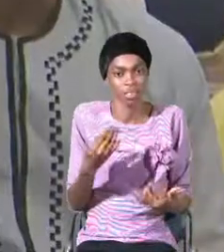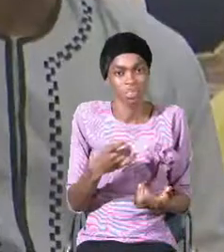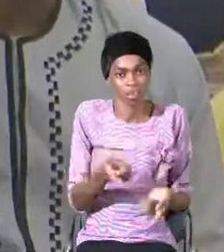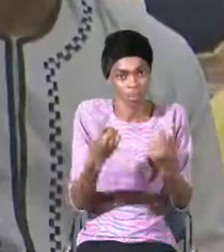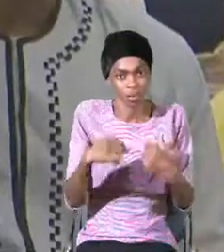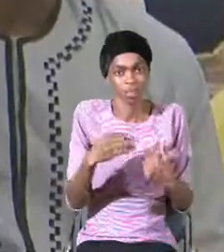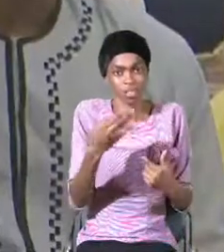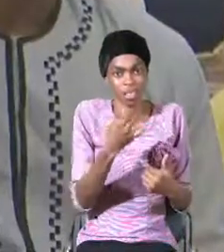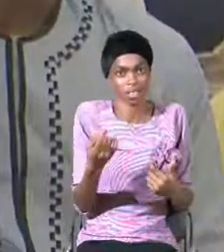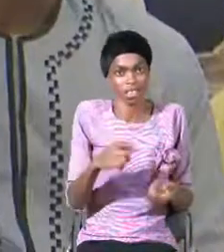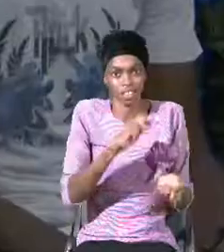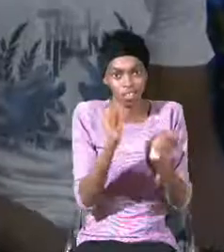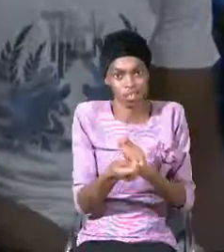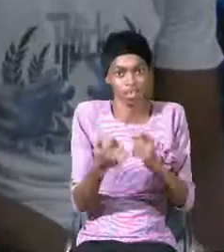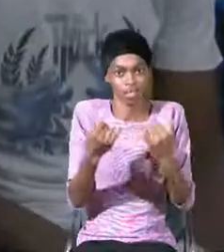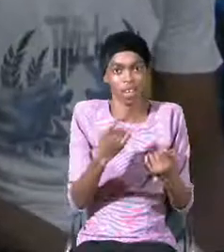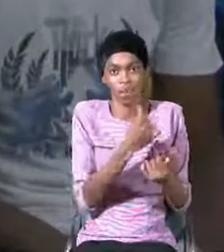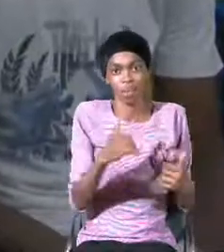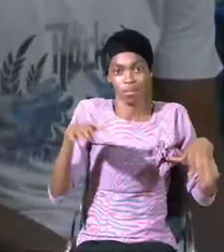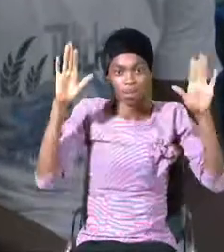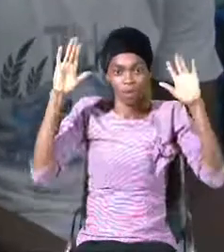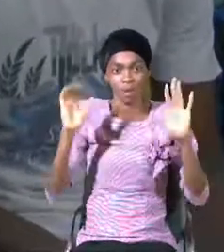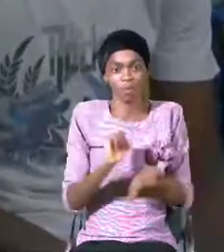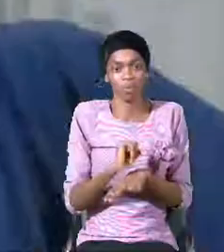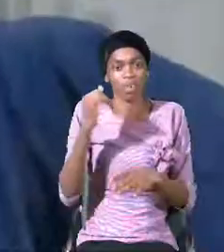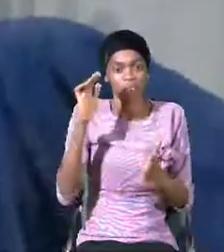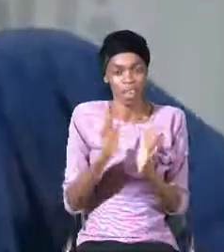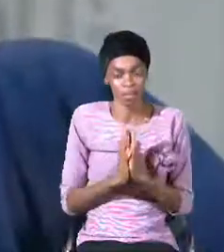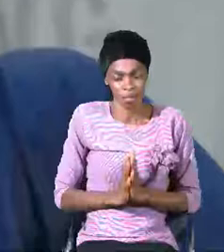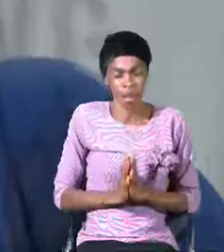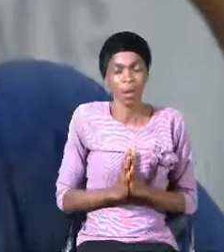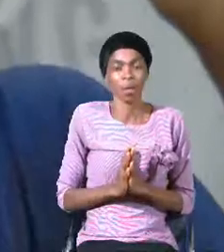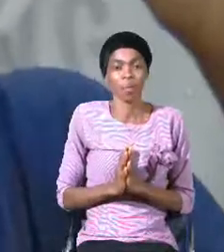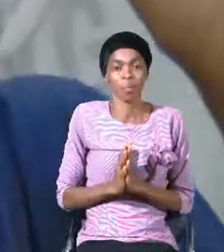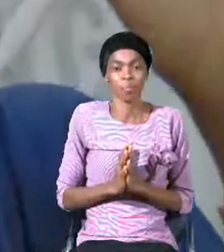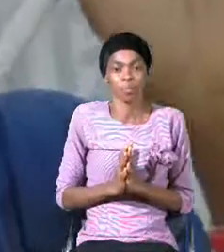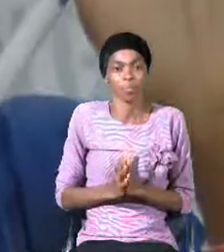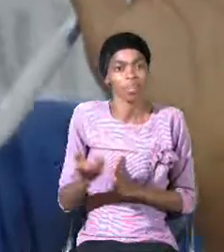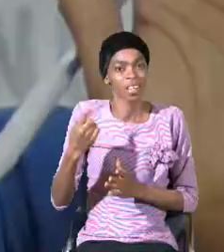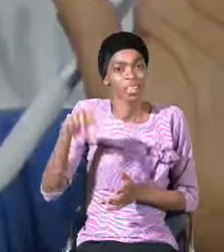Un changement. Maintenant, un miracle. Amen.